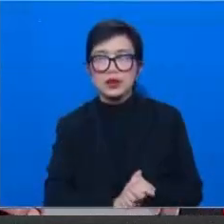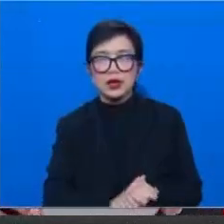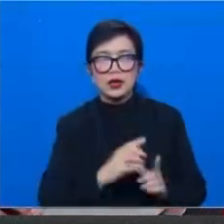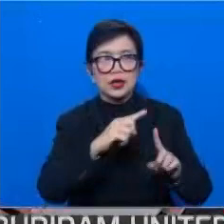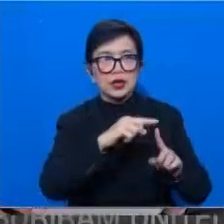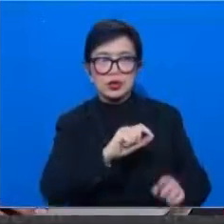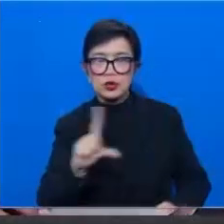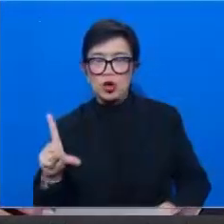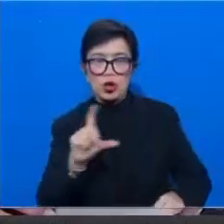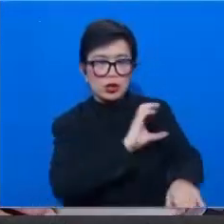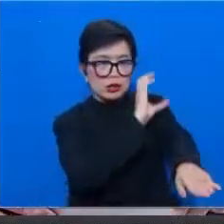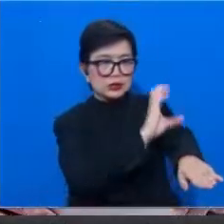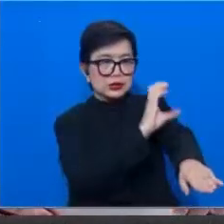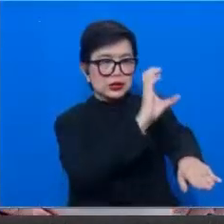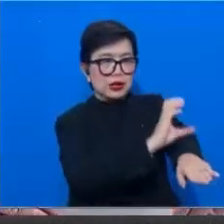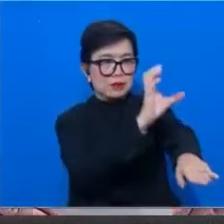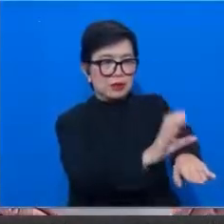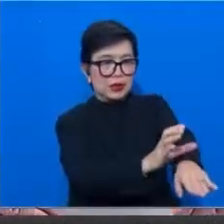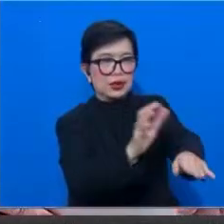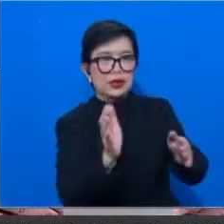dan Cipularang juga mengalami kepadatan.